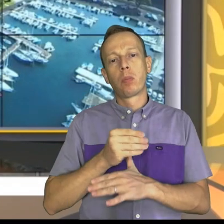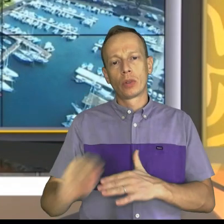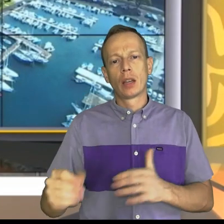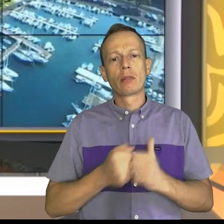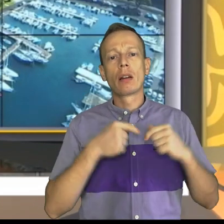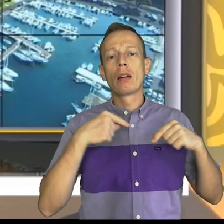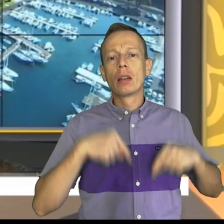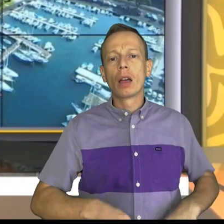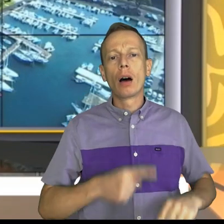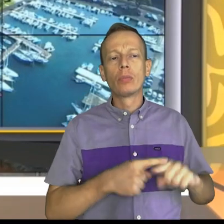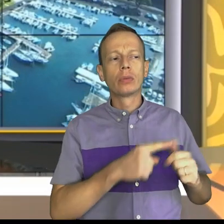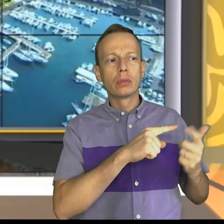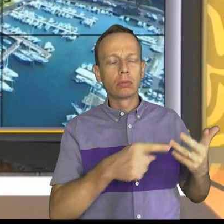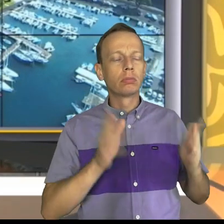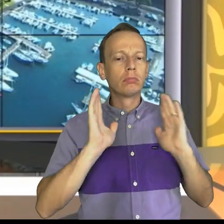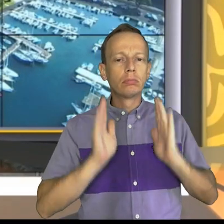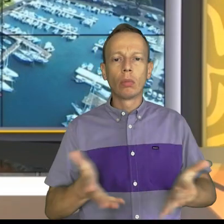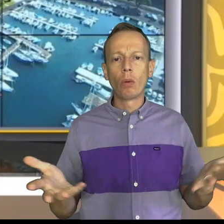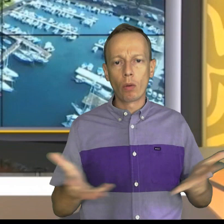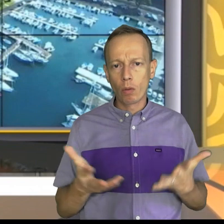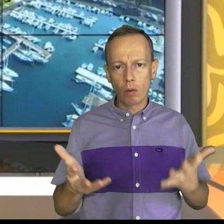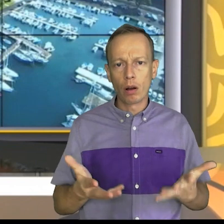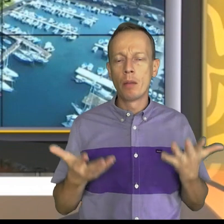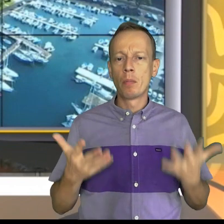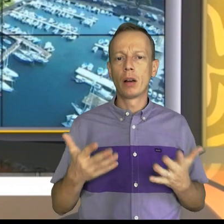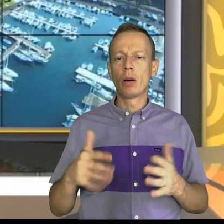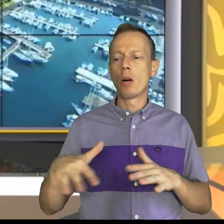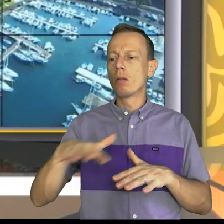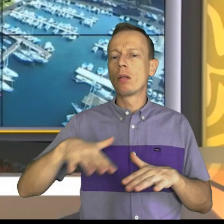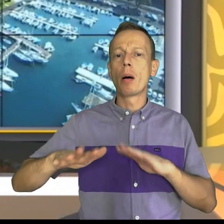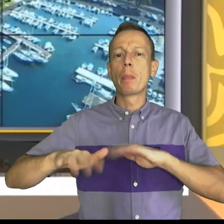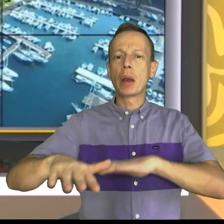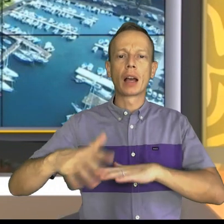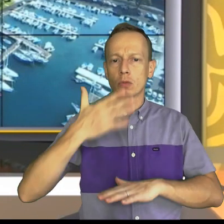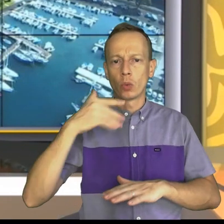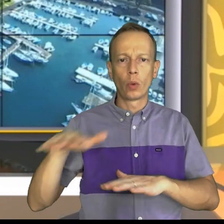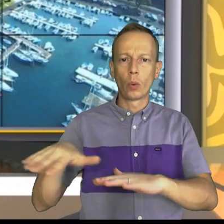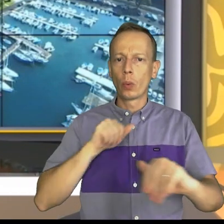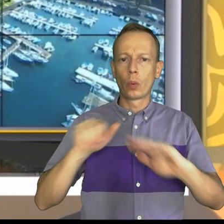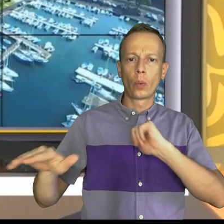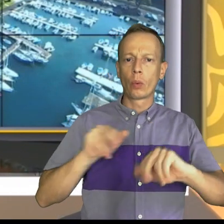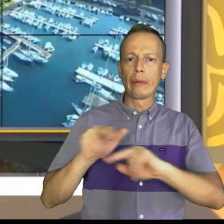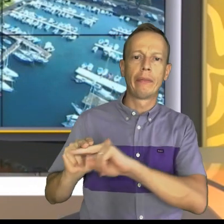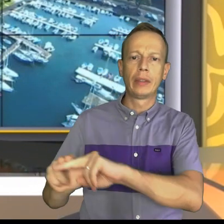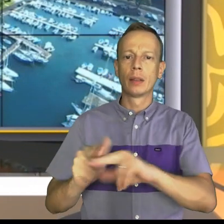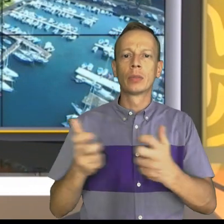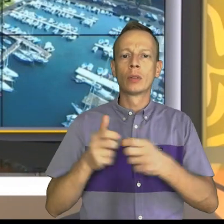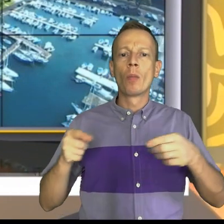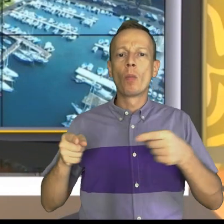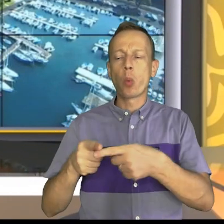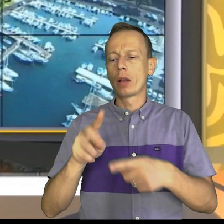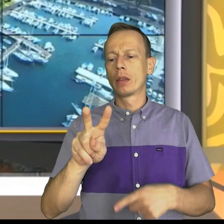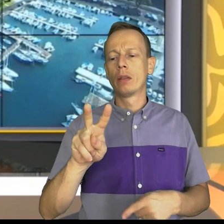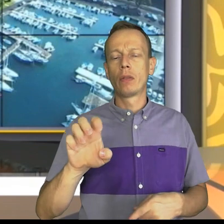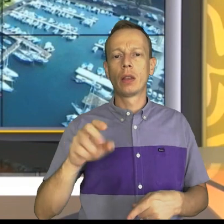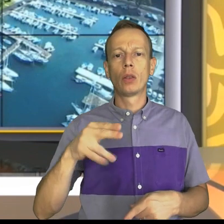par mesure de précaution avec l'État, on a pris la décision de procéder à l'évacuation des plages, des lieux